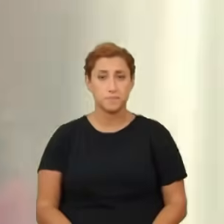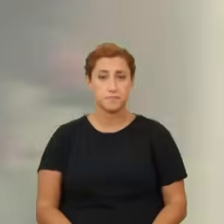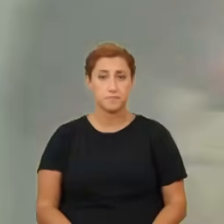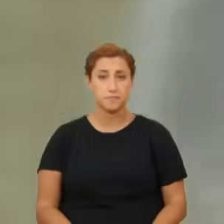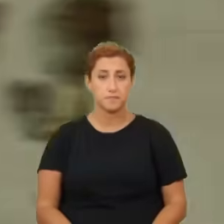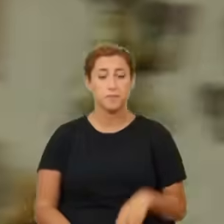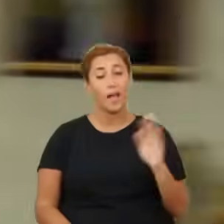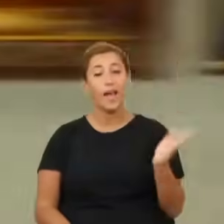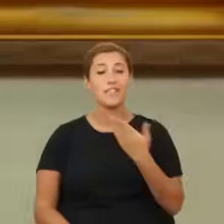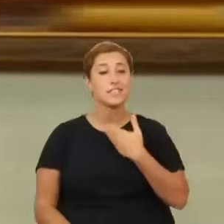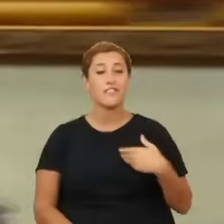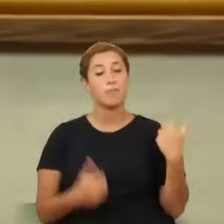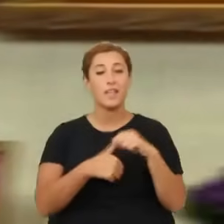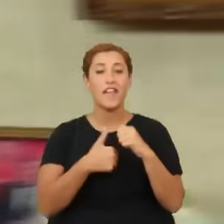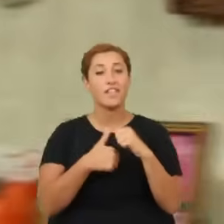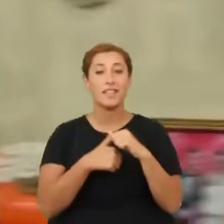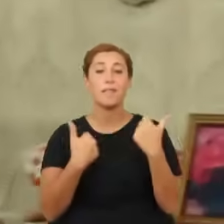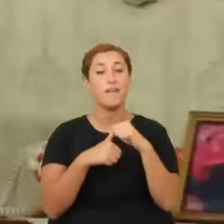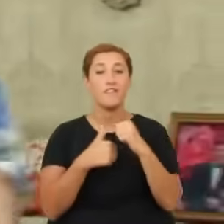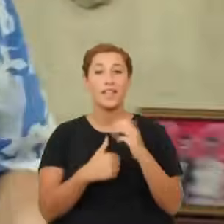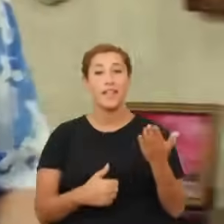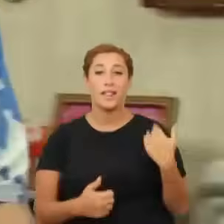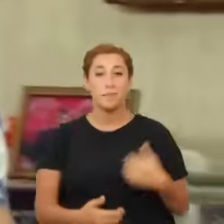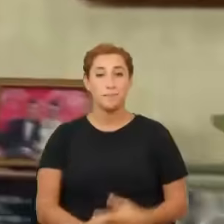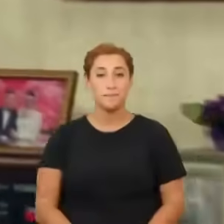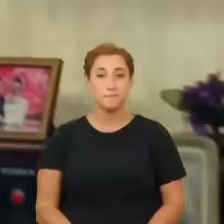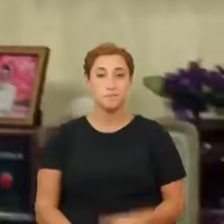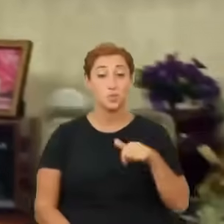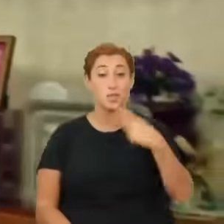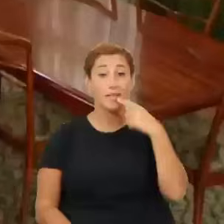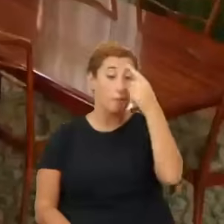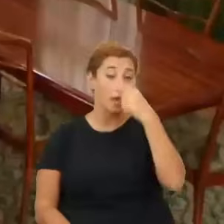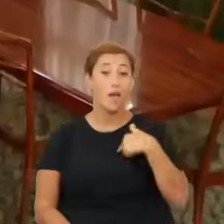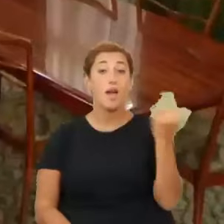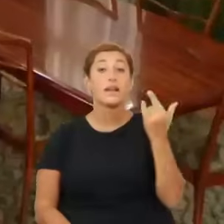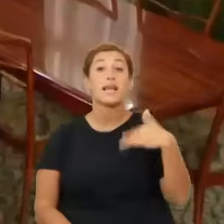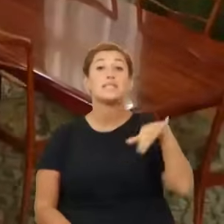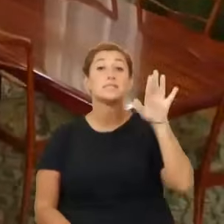Bazı pencerede kalabalık dağılmış. Ergun'la bakışıyorlar.